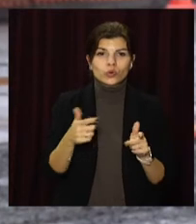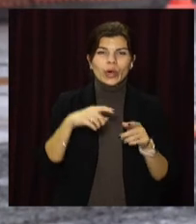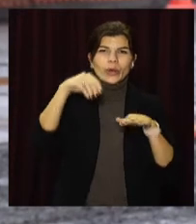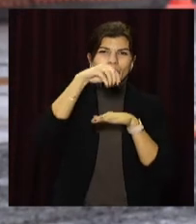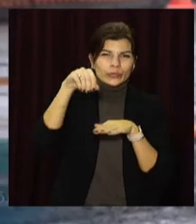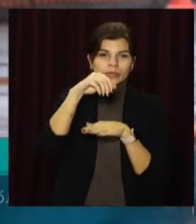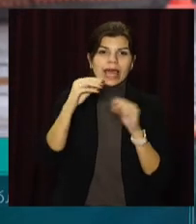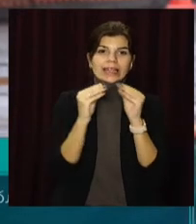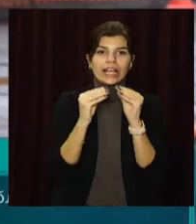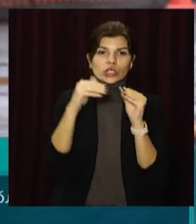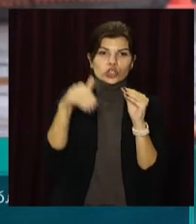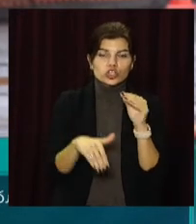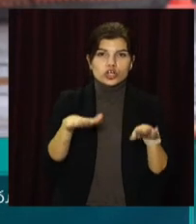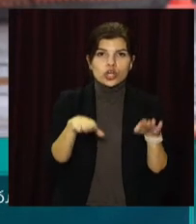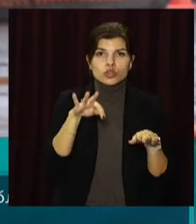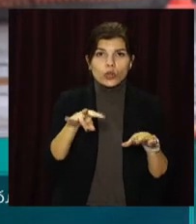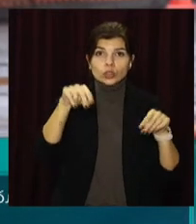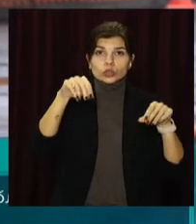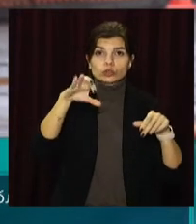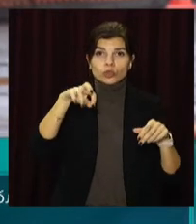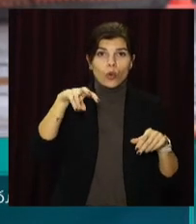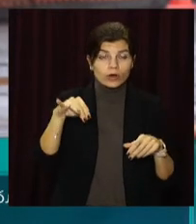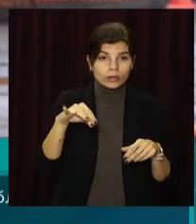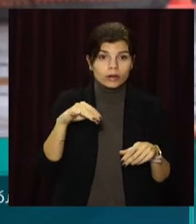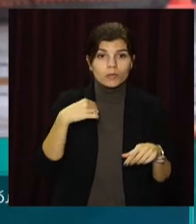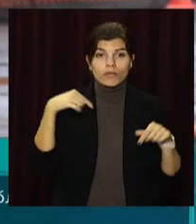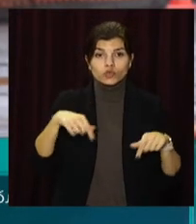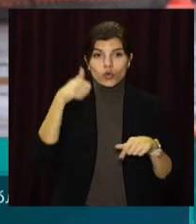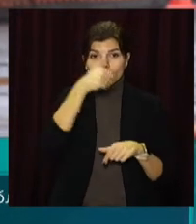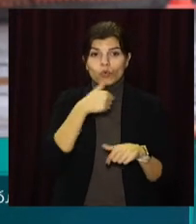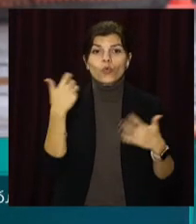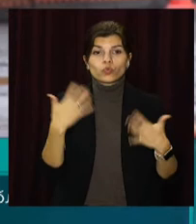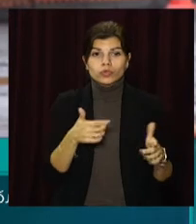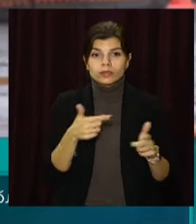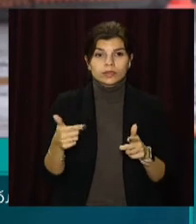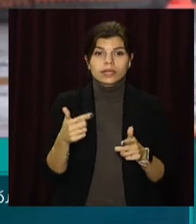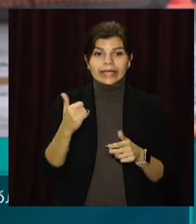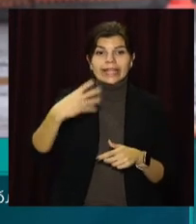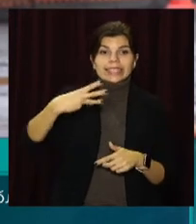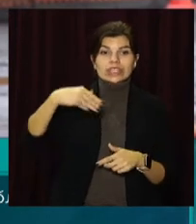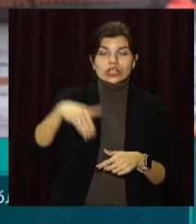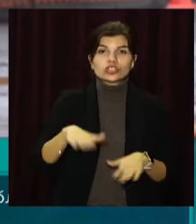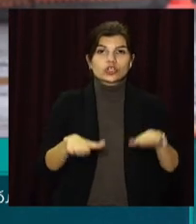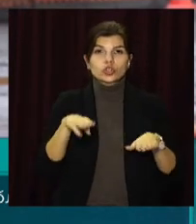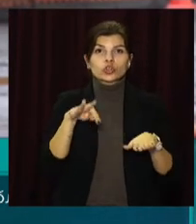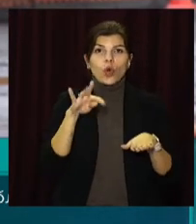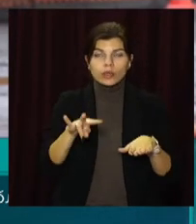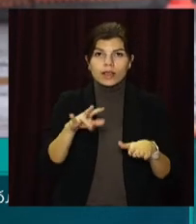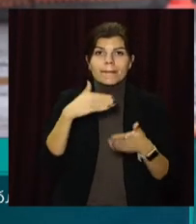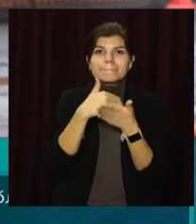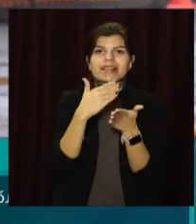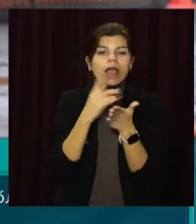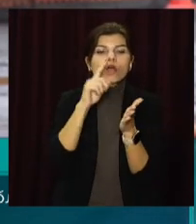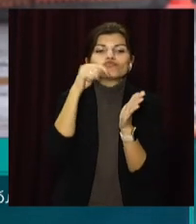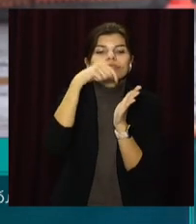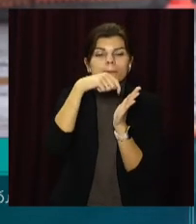нас 10 тисяч тонн солі в цьому році ми вже заготовили, і 30 тисяч тонн